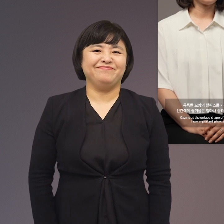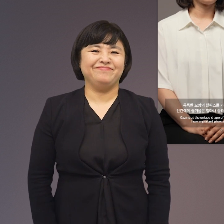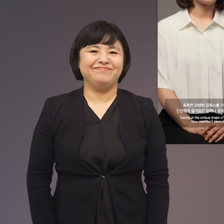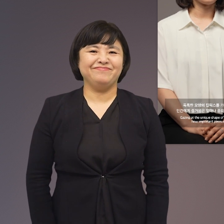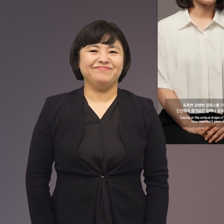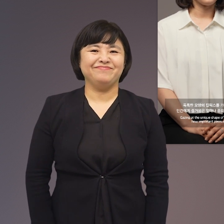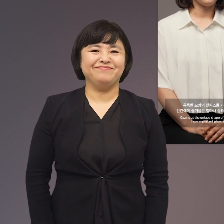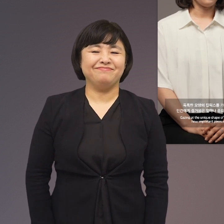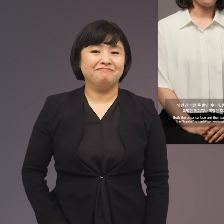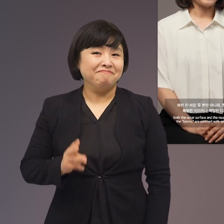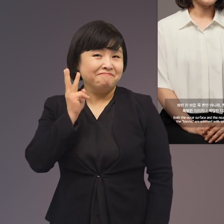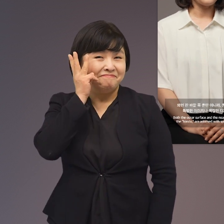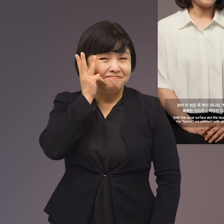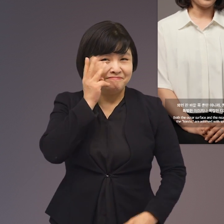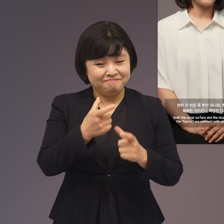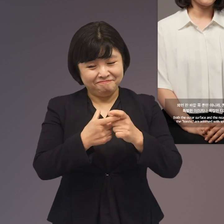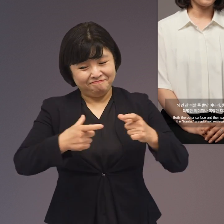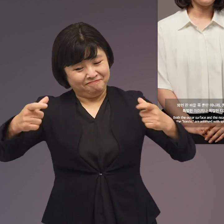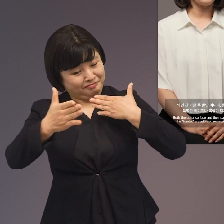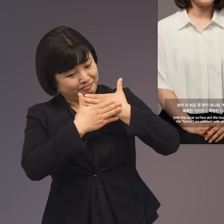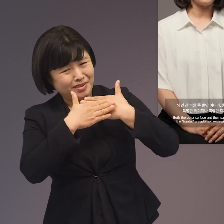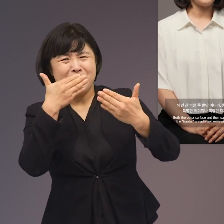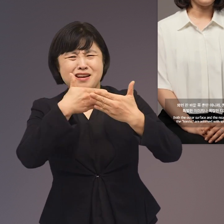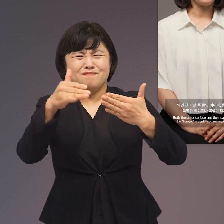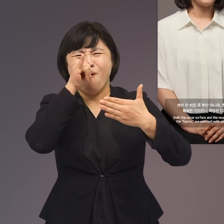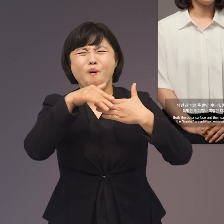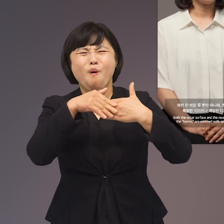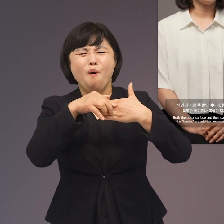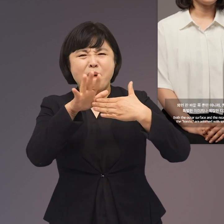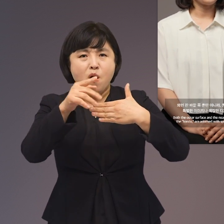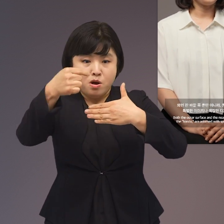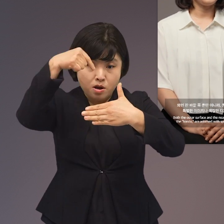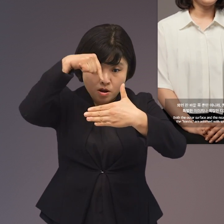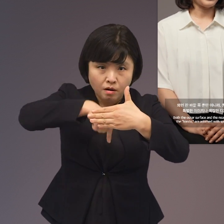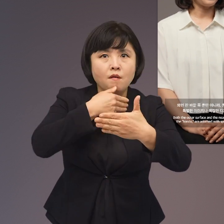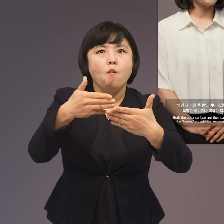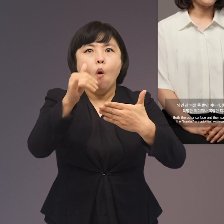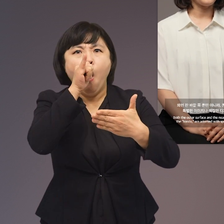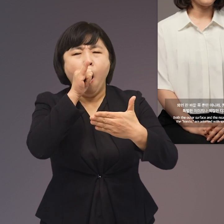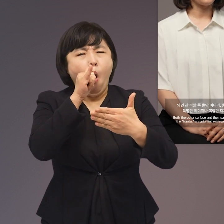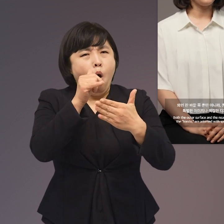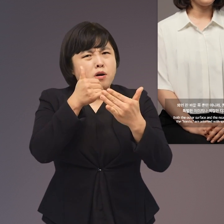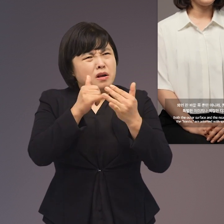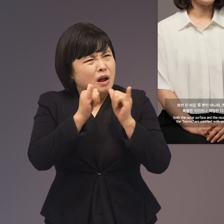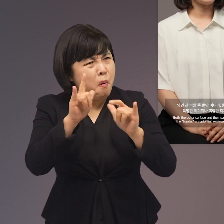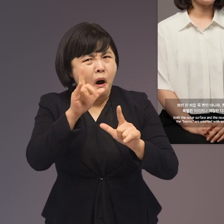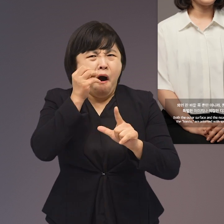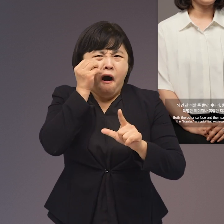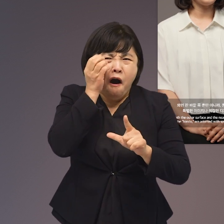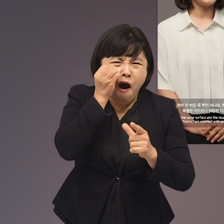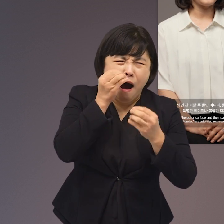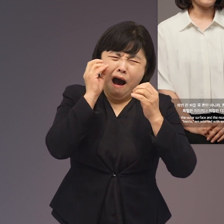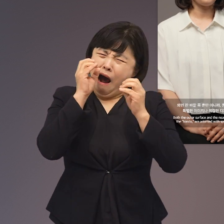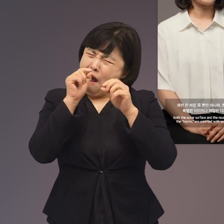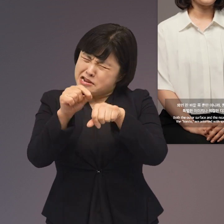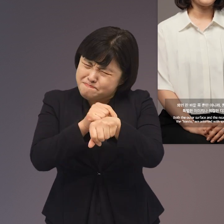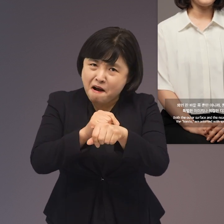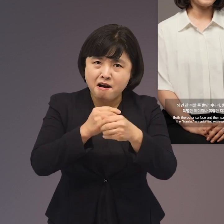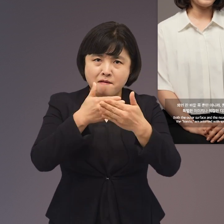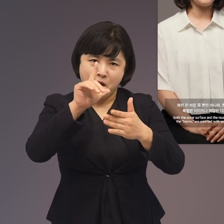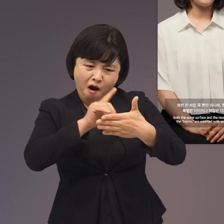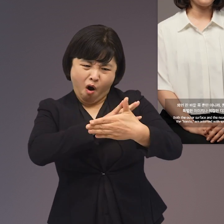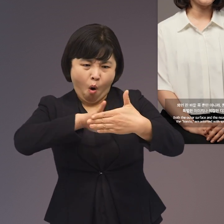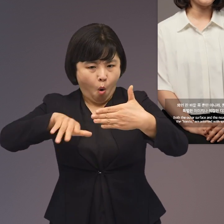됩니다. 와인잔 바깥쪽뿐만 아니라 톤도라고 불리는 안쪽 바닥에도 특별한 이미지나